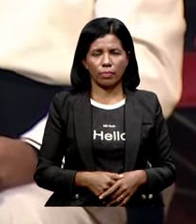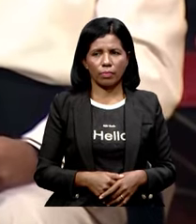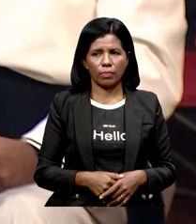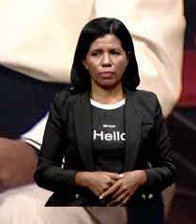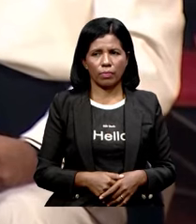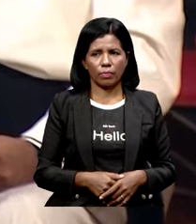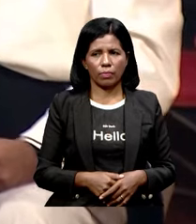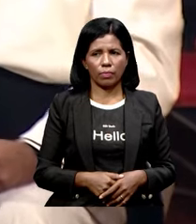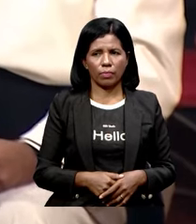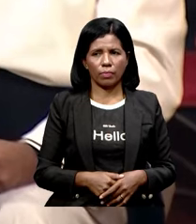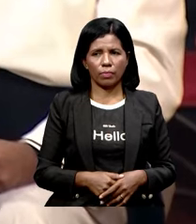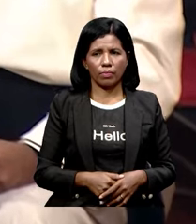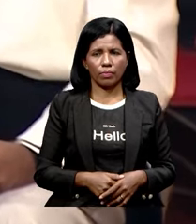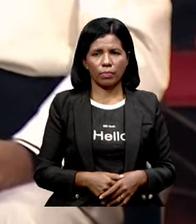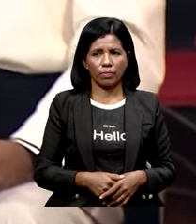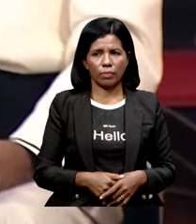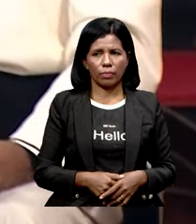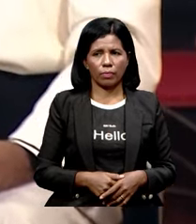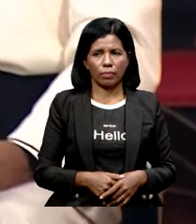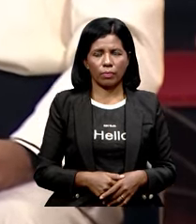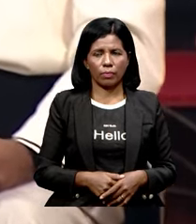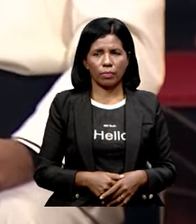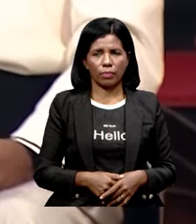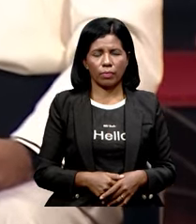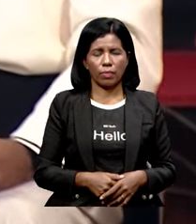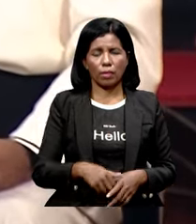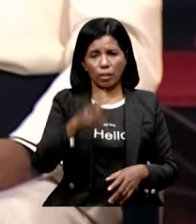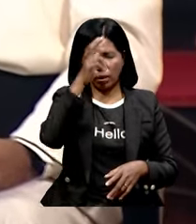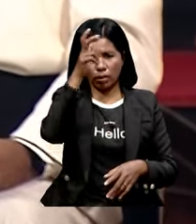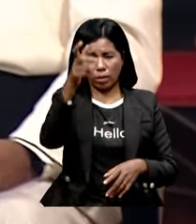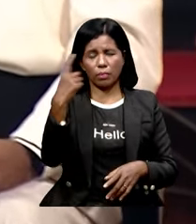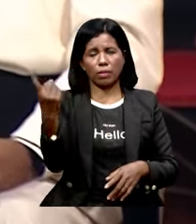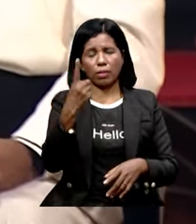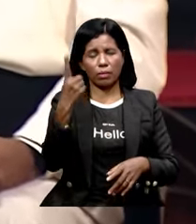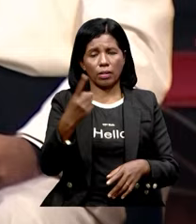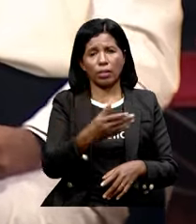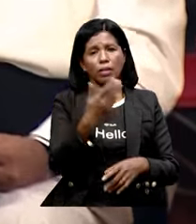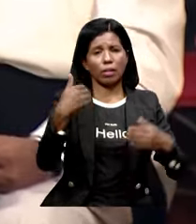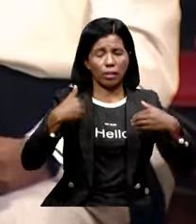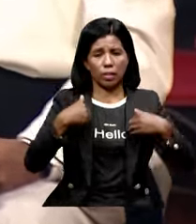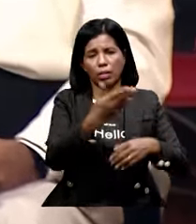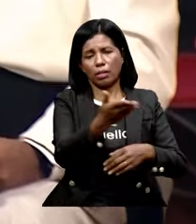tasche. Sempre. Setan selalu ada di dalam saku kita.